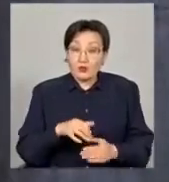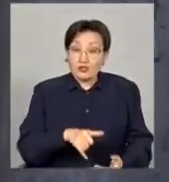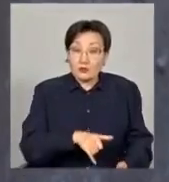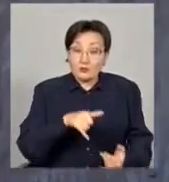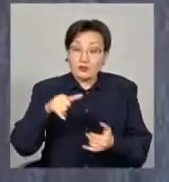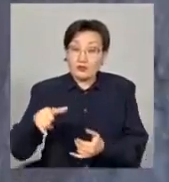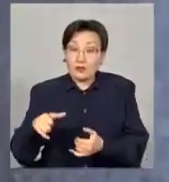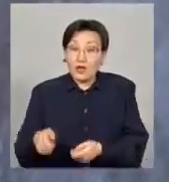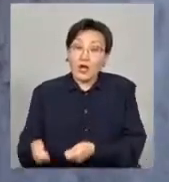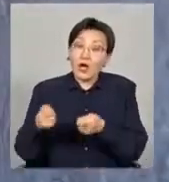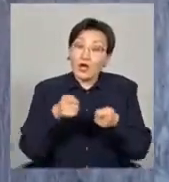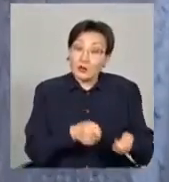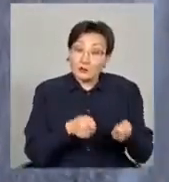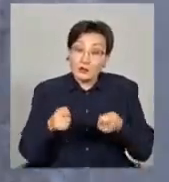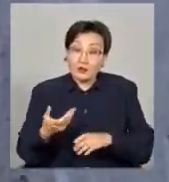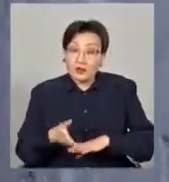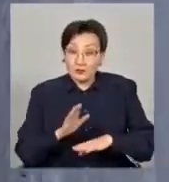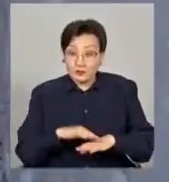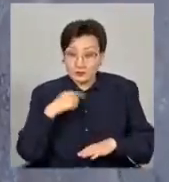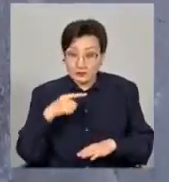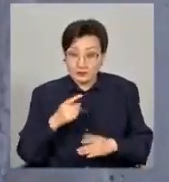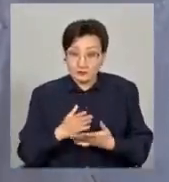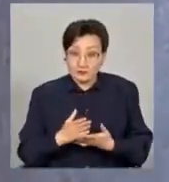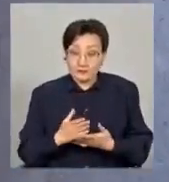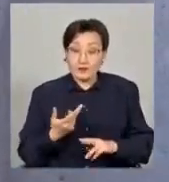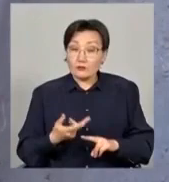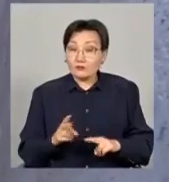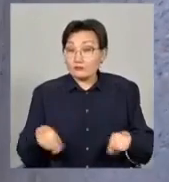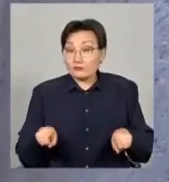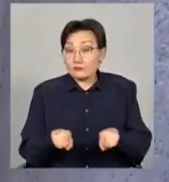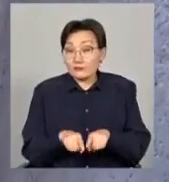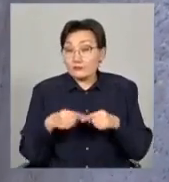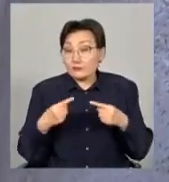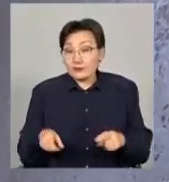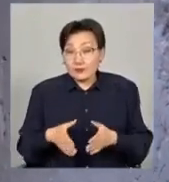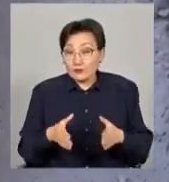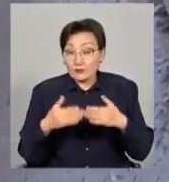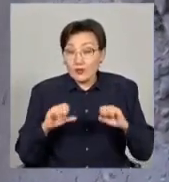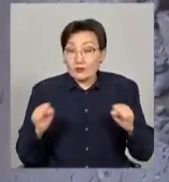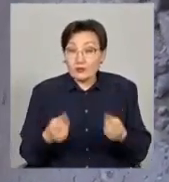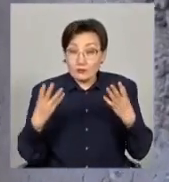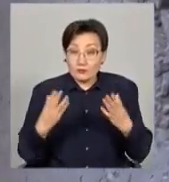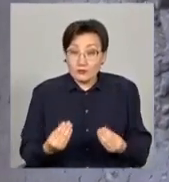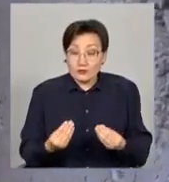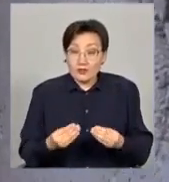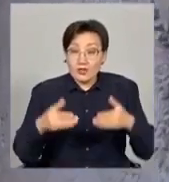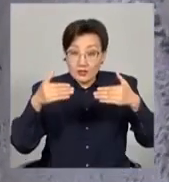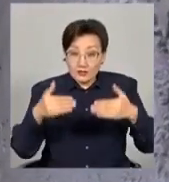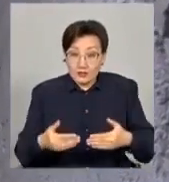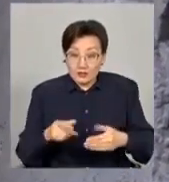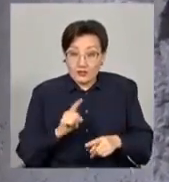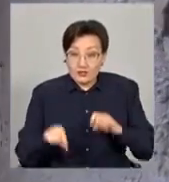түсіп шығудың өзі қиямет екен айтады. Өйтпеске амал бар ма? Қытымыр қыста кереге тез суып